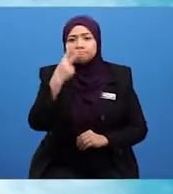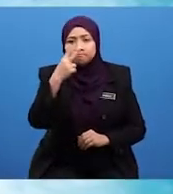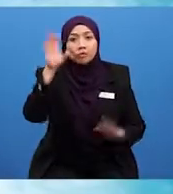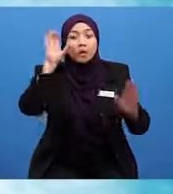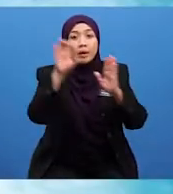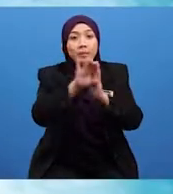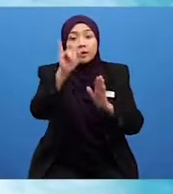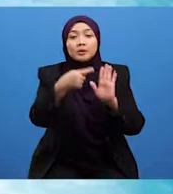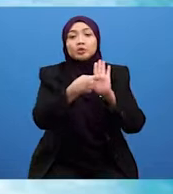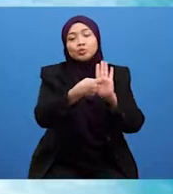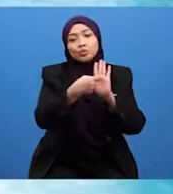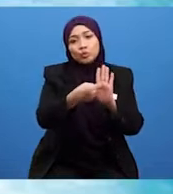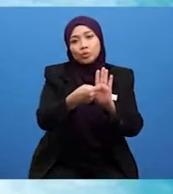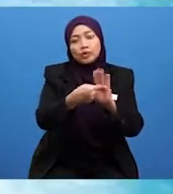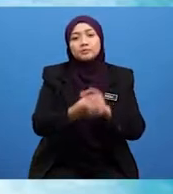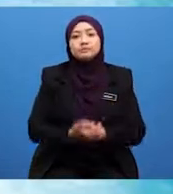yang dipaparkan.